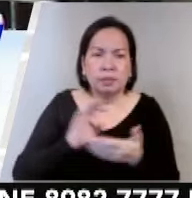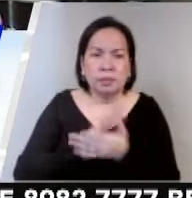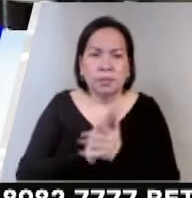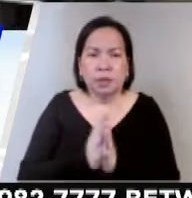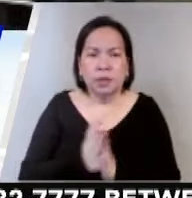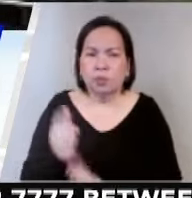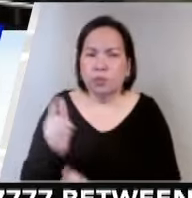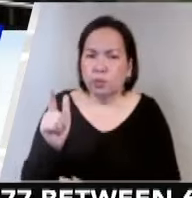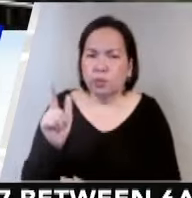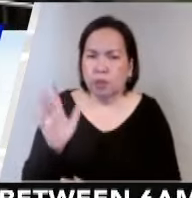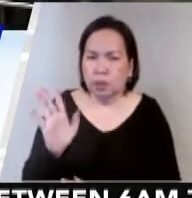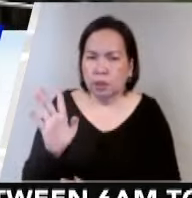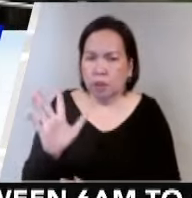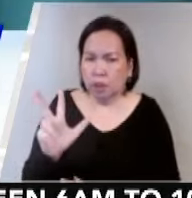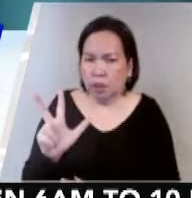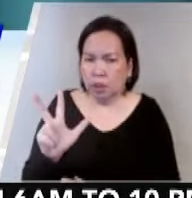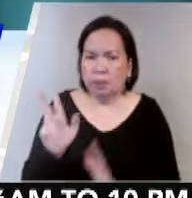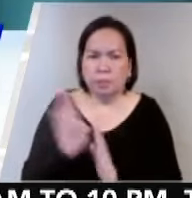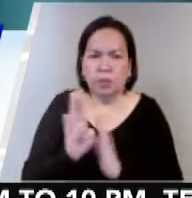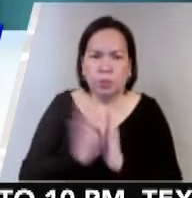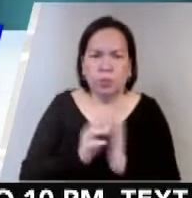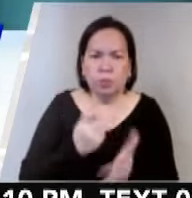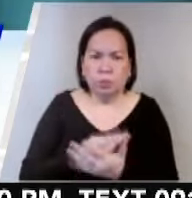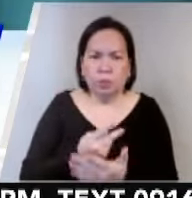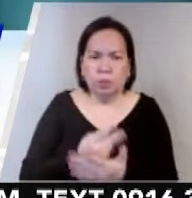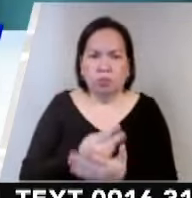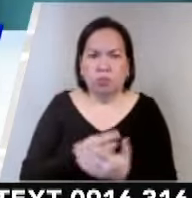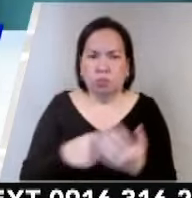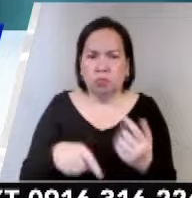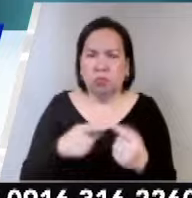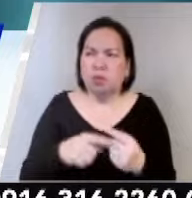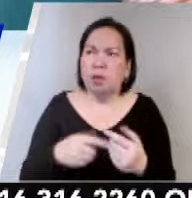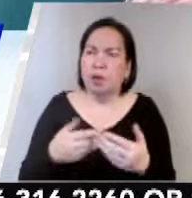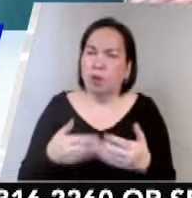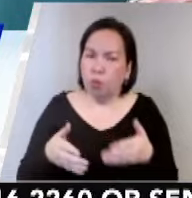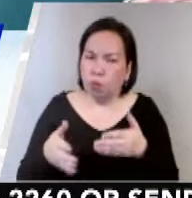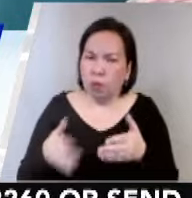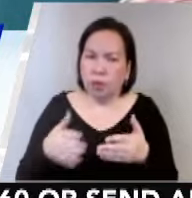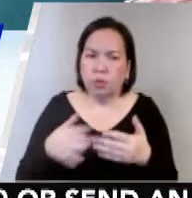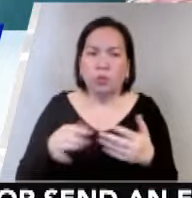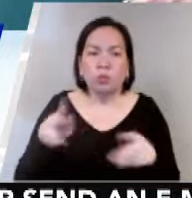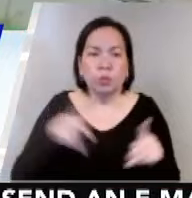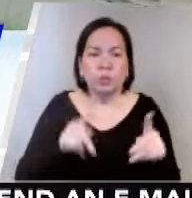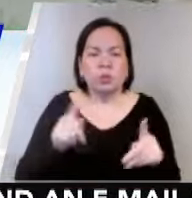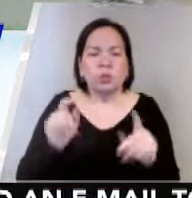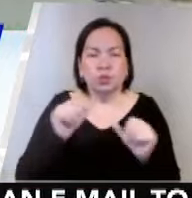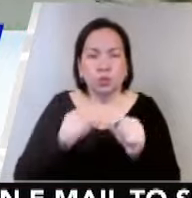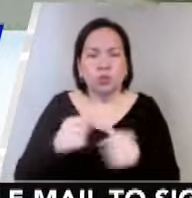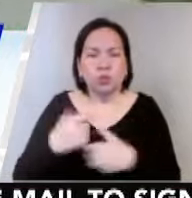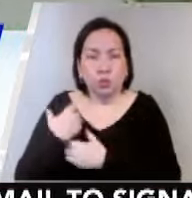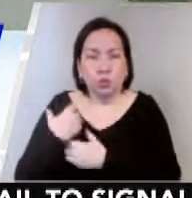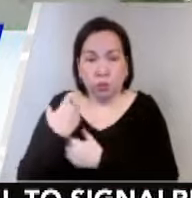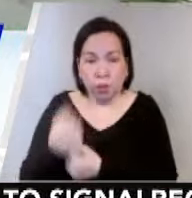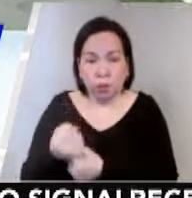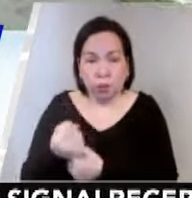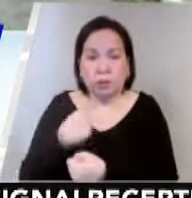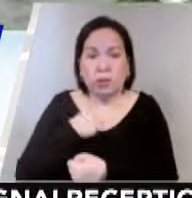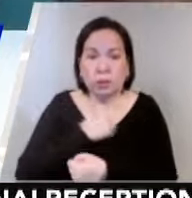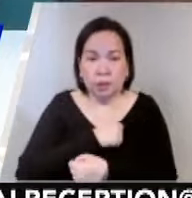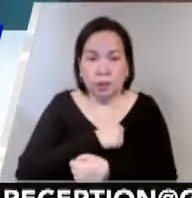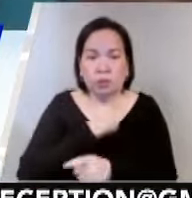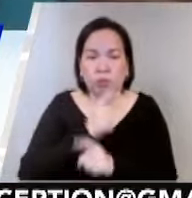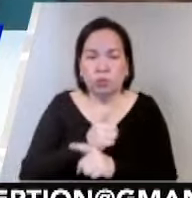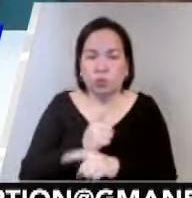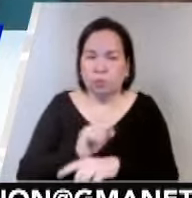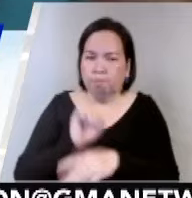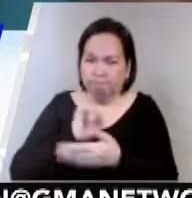billion pesos. Hakbang anya ito para hindi mawala ang tiwala ng publiko sa Senado bilang institusyon.